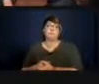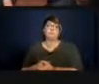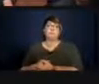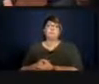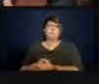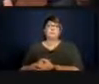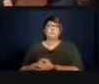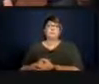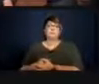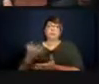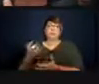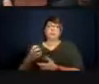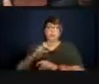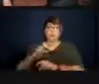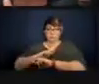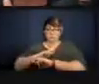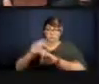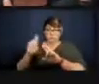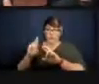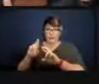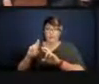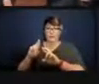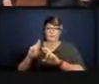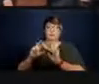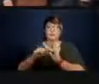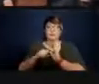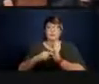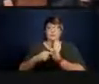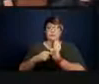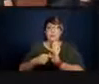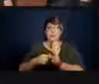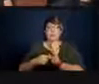Kwa nini tuna shule hii ya Louisville?